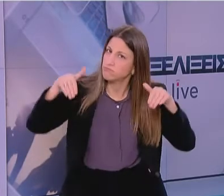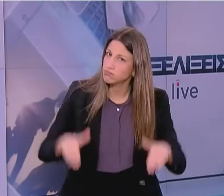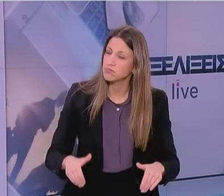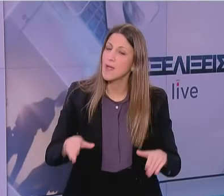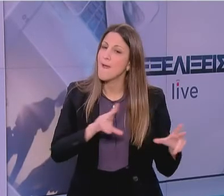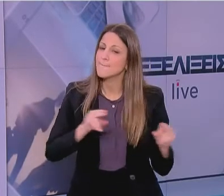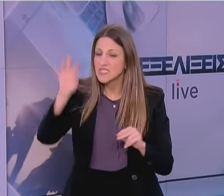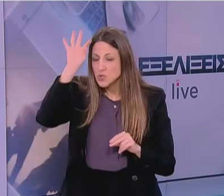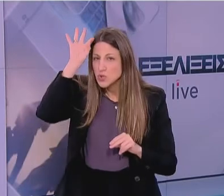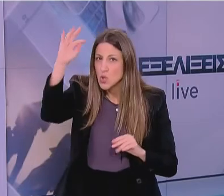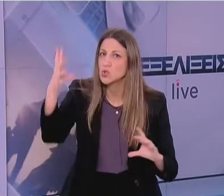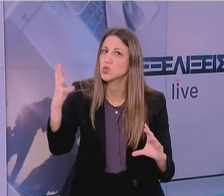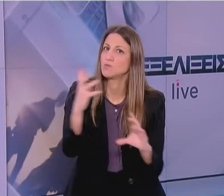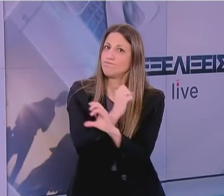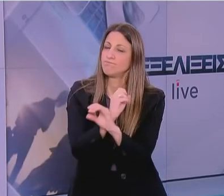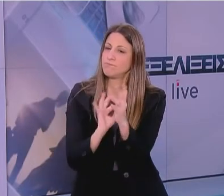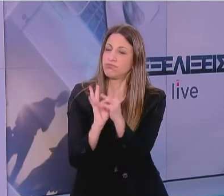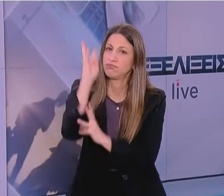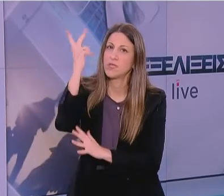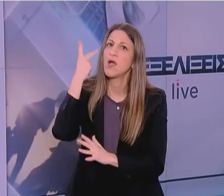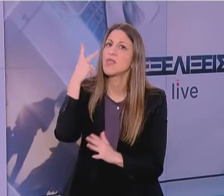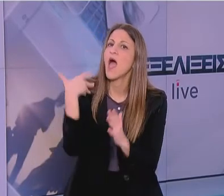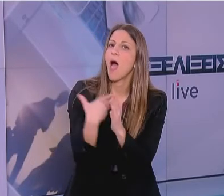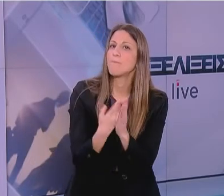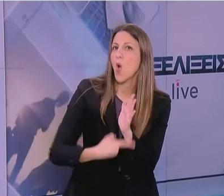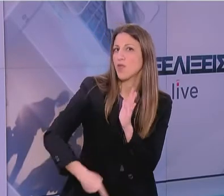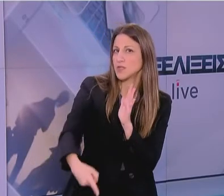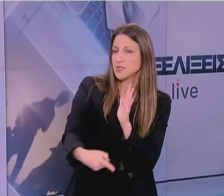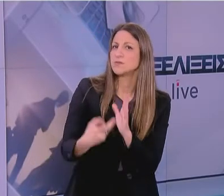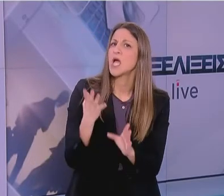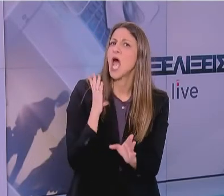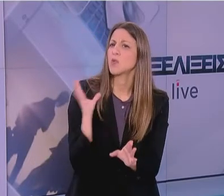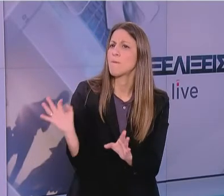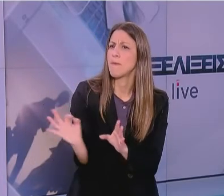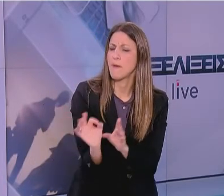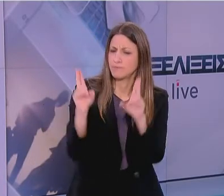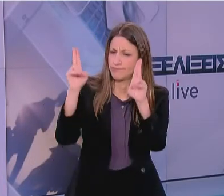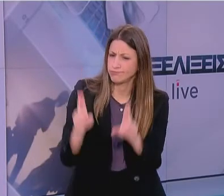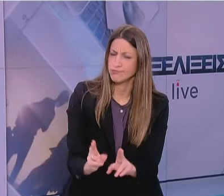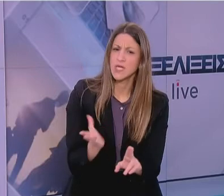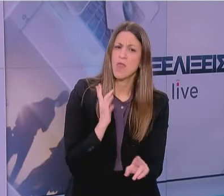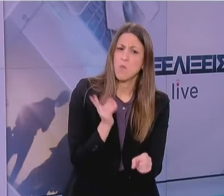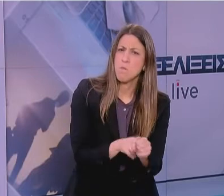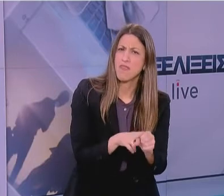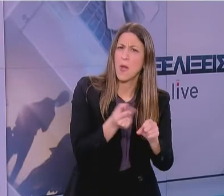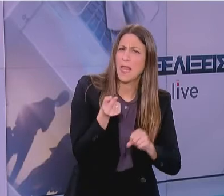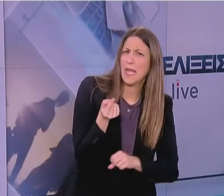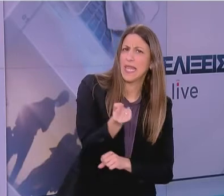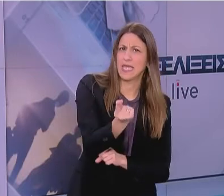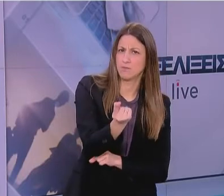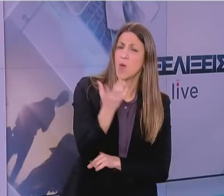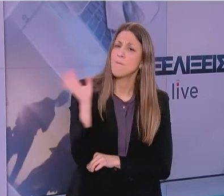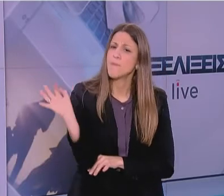επιτυγχάνεται. Τα μέχρι στιγμής δεδομένα μάλλον δικαιώνουν την κοινή μας προσπάθεια και αποδεικνύουν ότι μπορούμε να σπάσουμε την αλυσίδα μετάδοση του